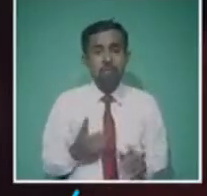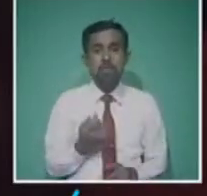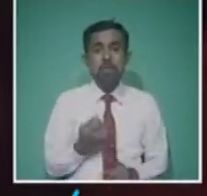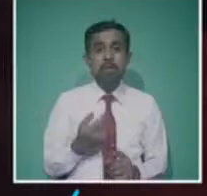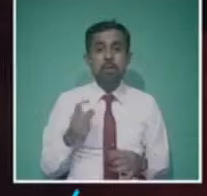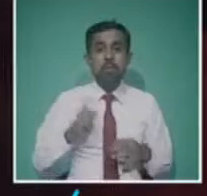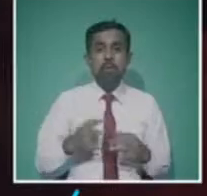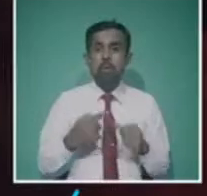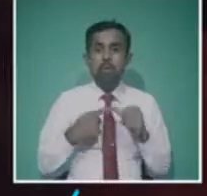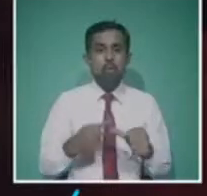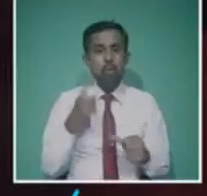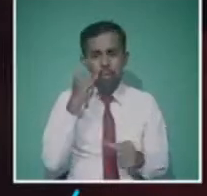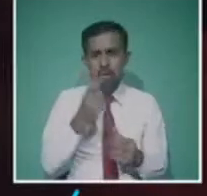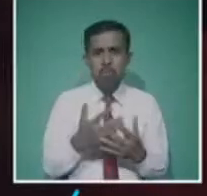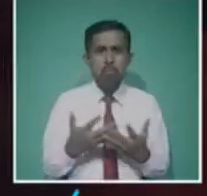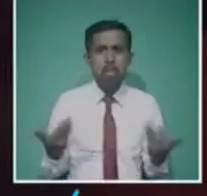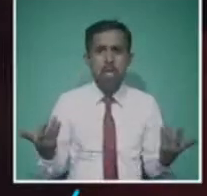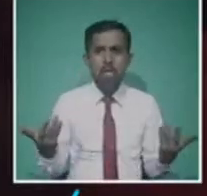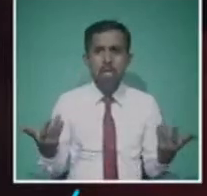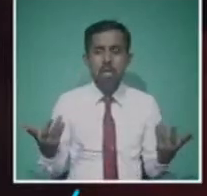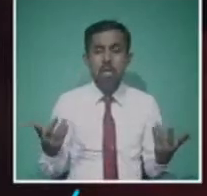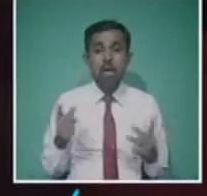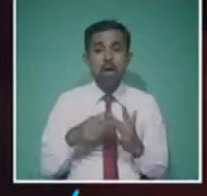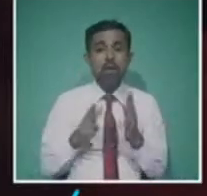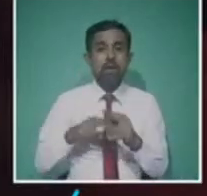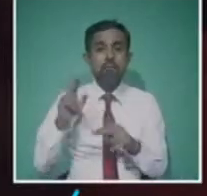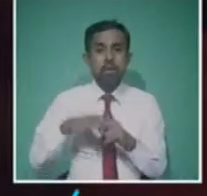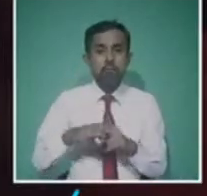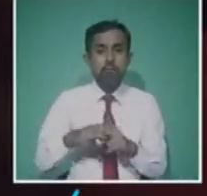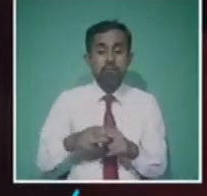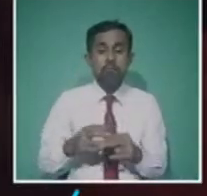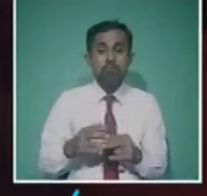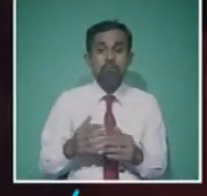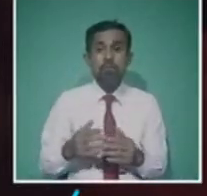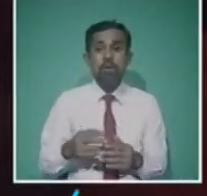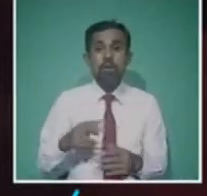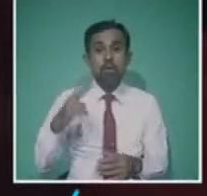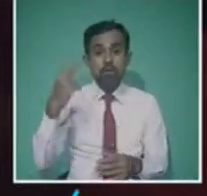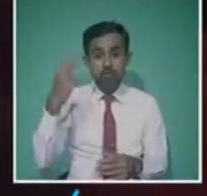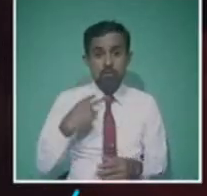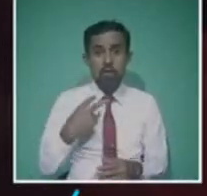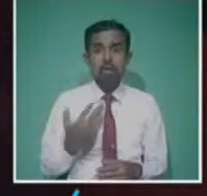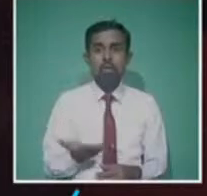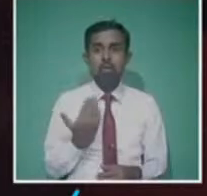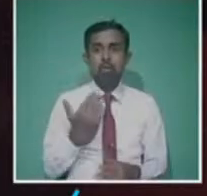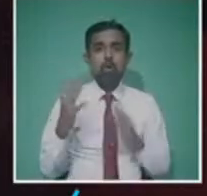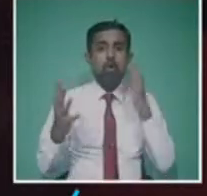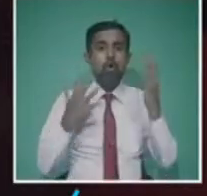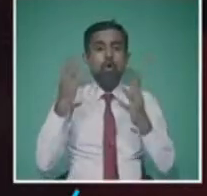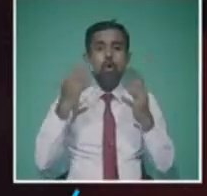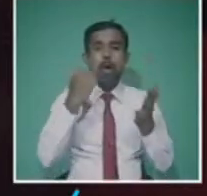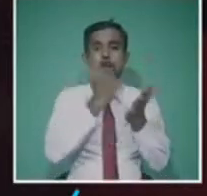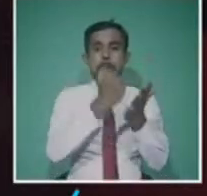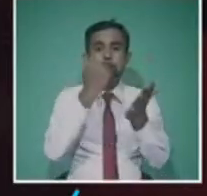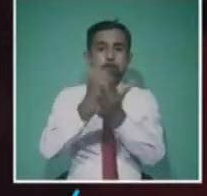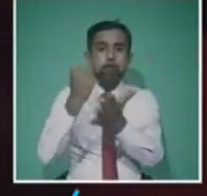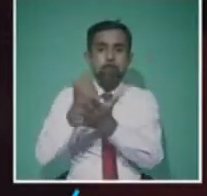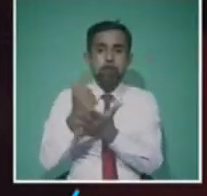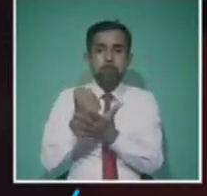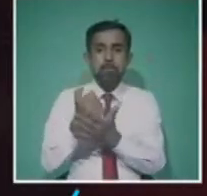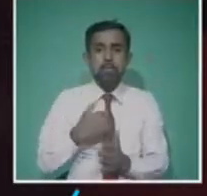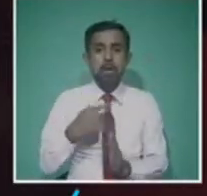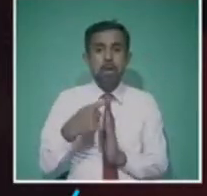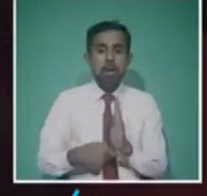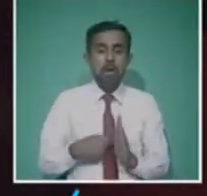ආර්ථික අර්බුදයට අපිට විසඳුම් හොයන්න බෑ. ජාත්‍යන්තර මූල අරමුදලෙන් යම් විශ්වාසනීයතාවයක් ඇති වෙනවා. ලෝකයේ අනෙකුත් බැංකු පද්ධති වලට